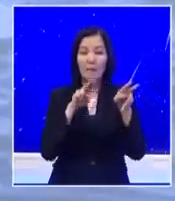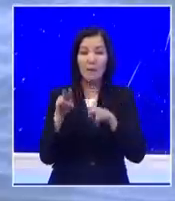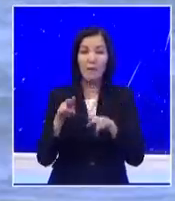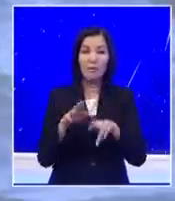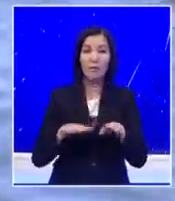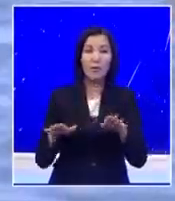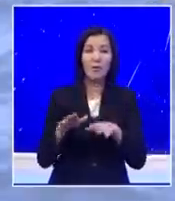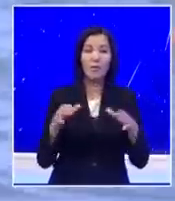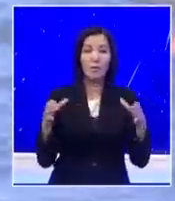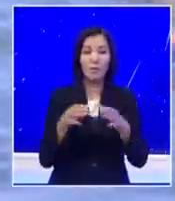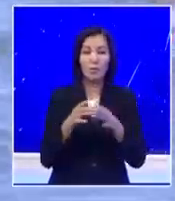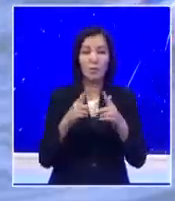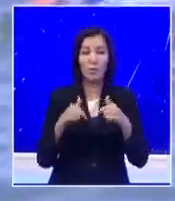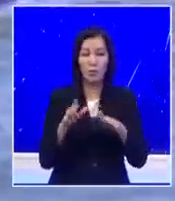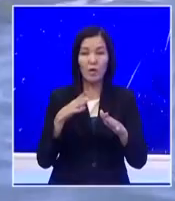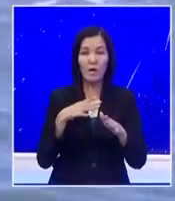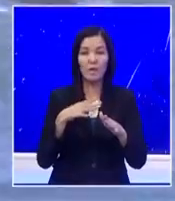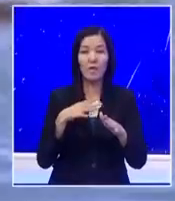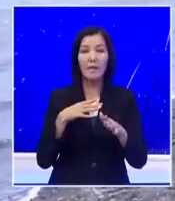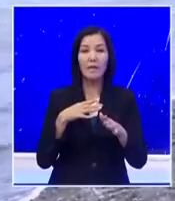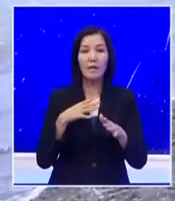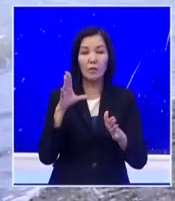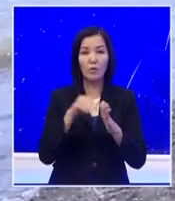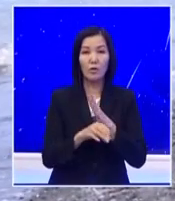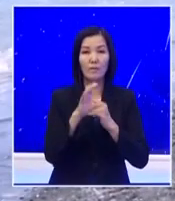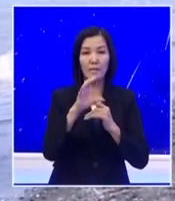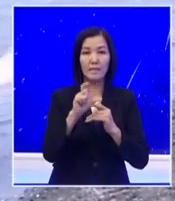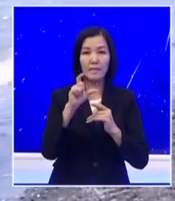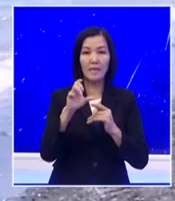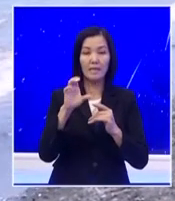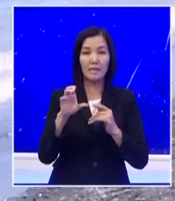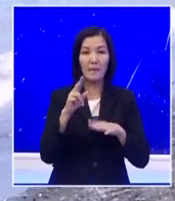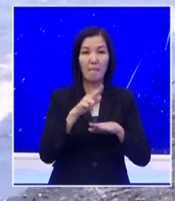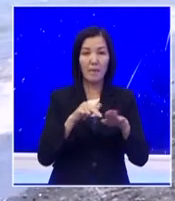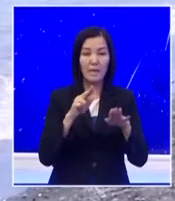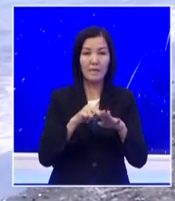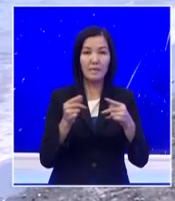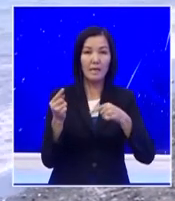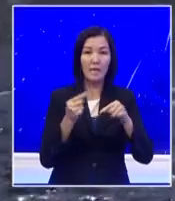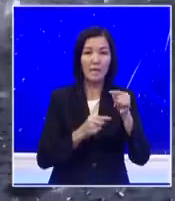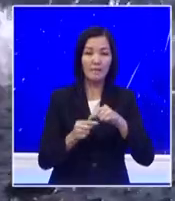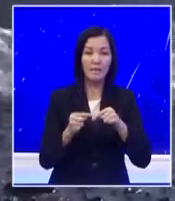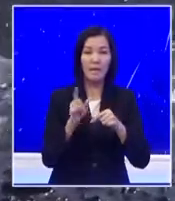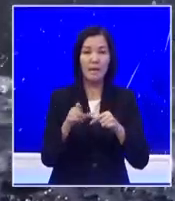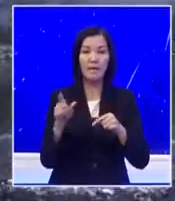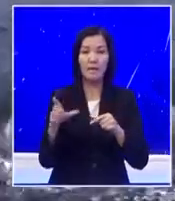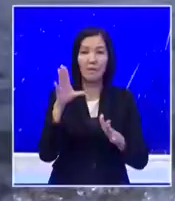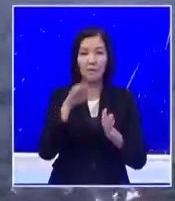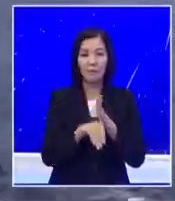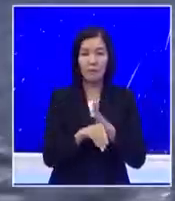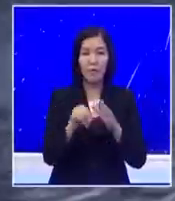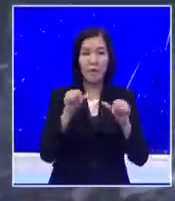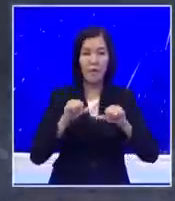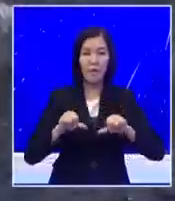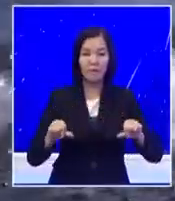ауданда арнайы мобильді топ құрылған. Олардың құрамына СЭС, полиция қызметкерлері, кәсіпкерлік бөлім өкілдері кіреді. Комиссия